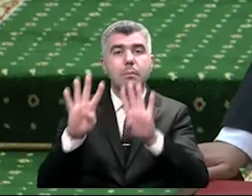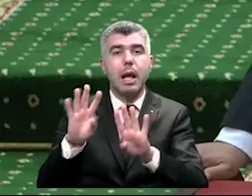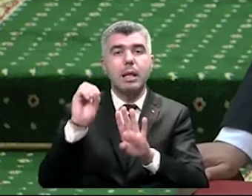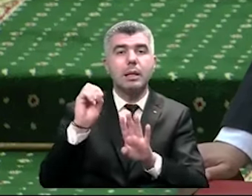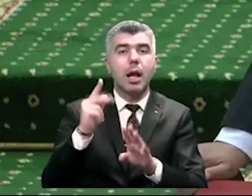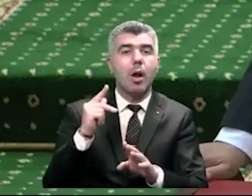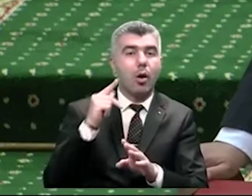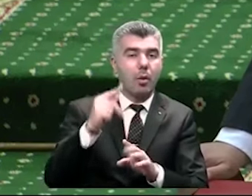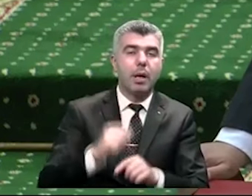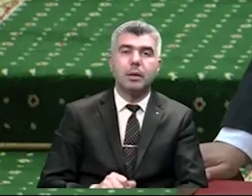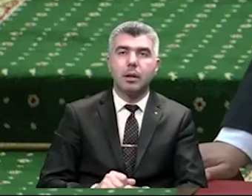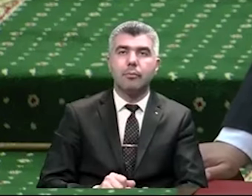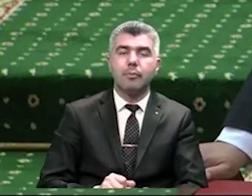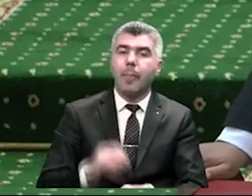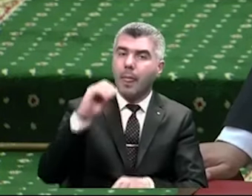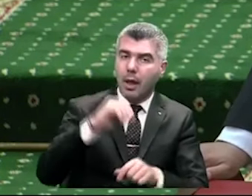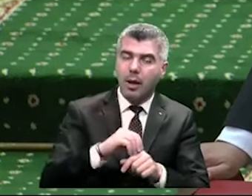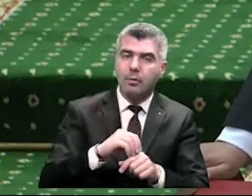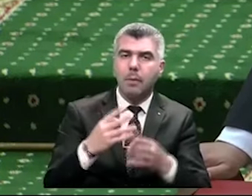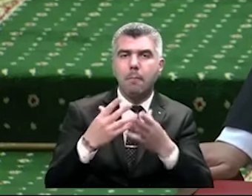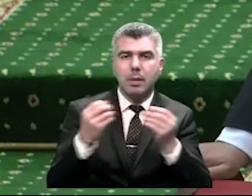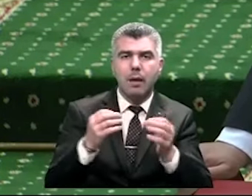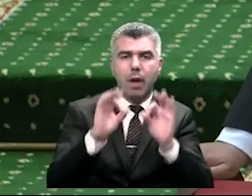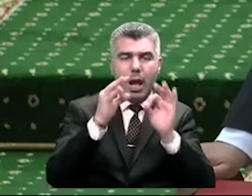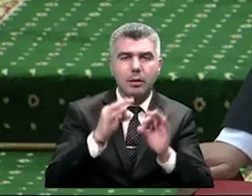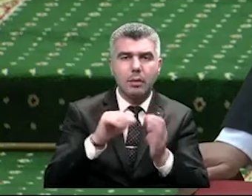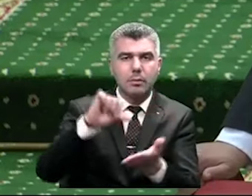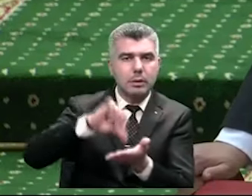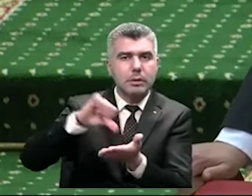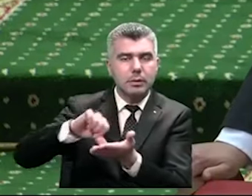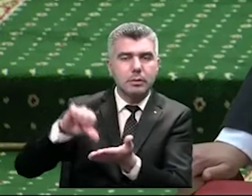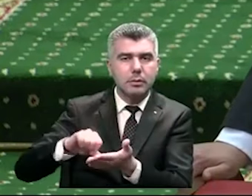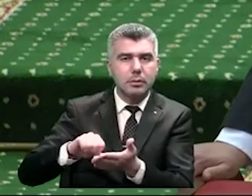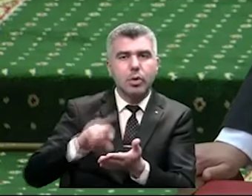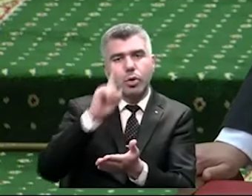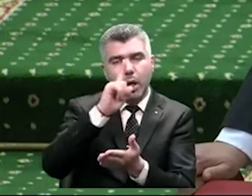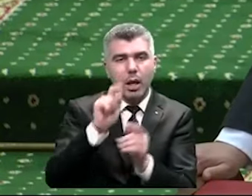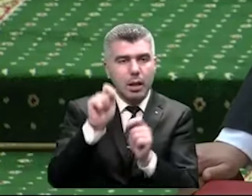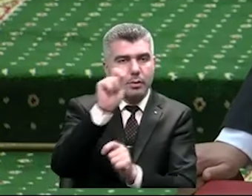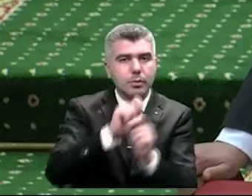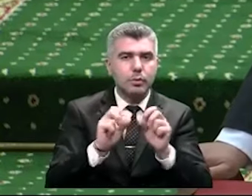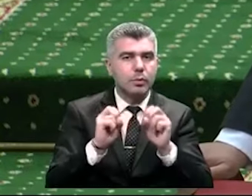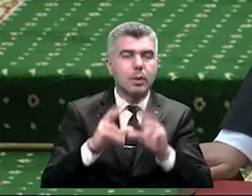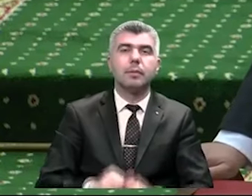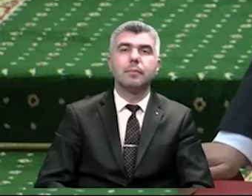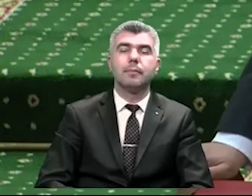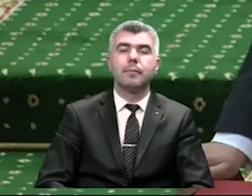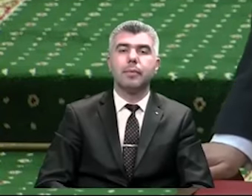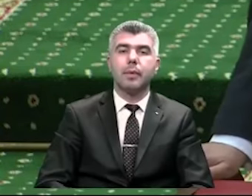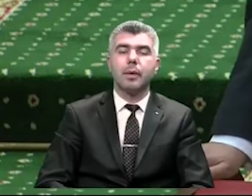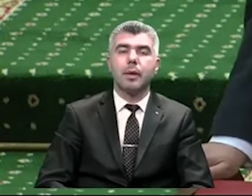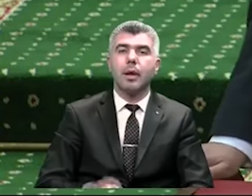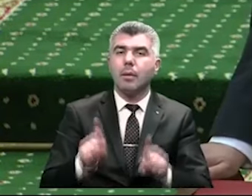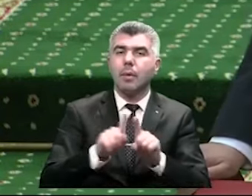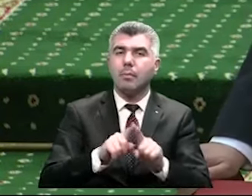الاشغال وهنالك كذلك العديد من نقط السوداء الاخرى التي تم التفاعل معها اللي باغي نضيف